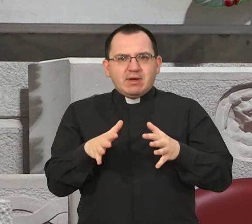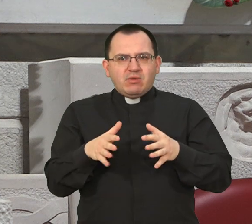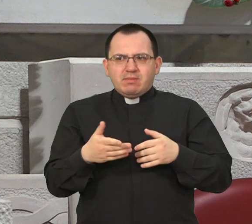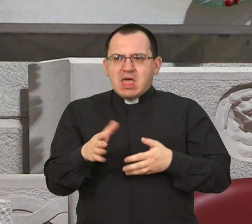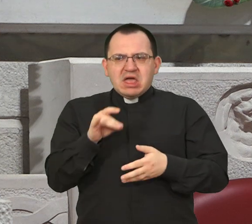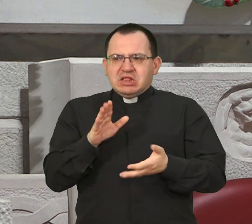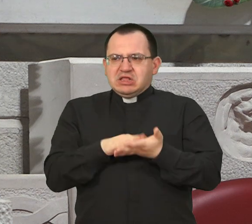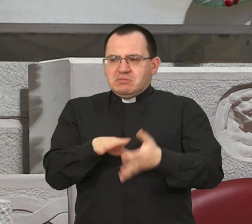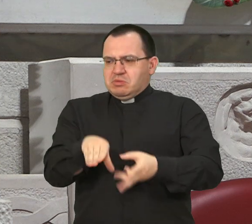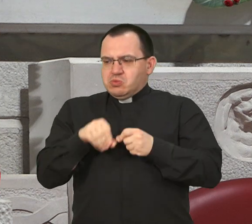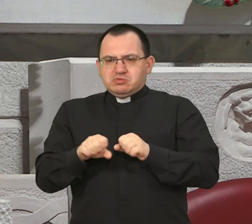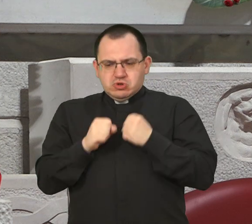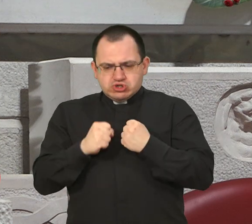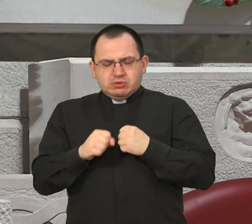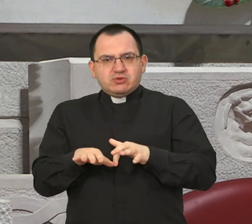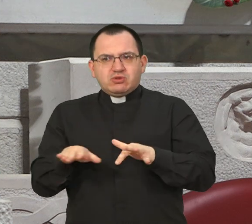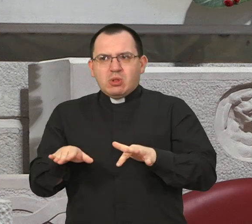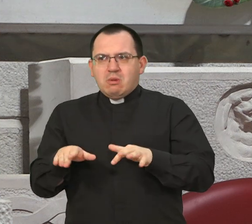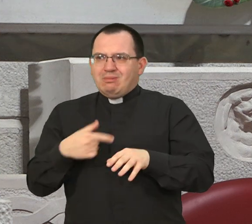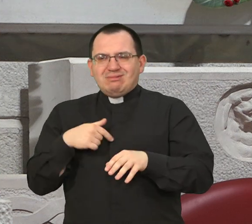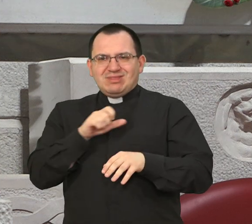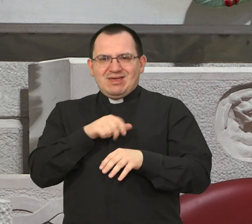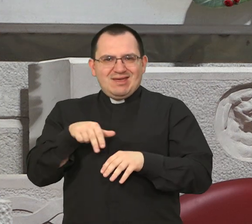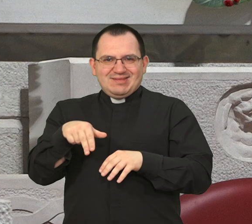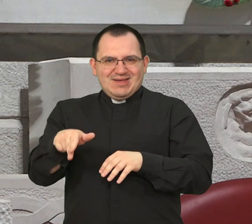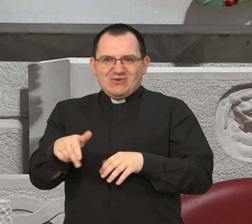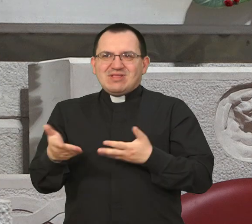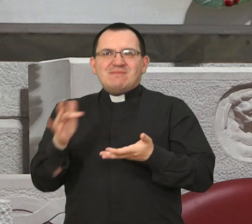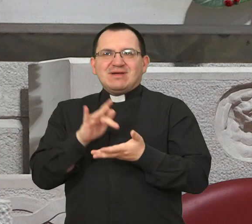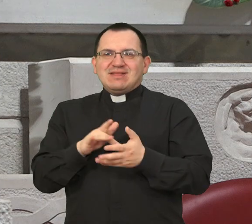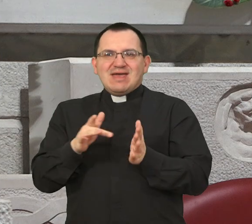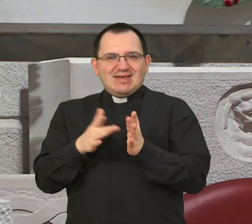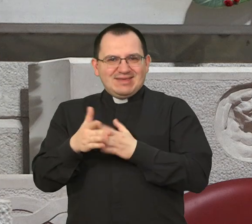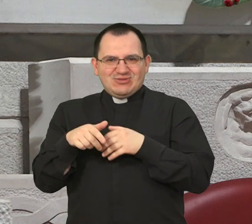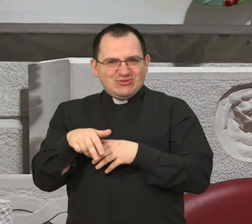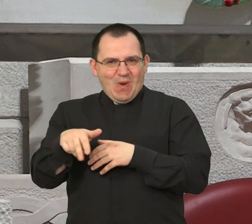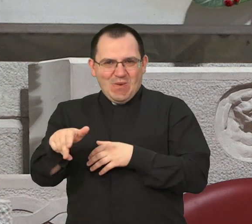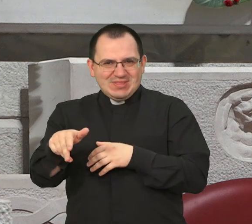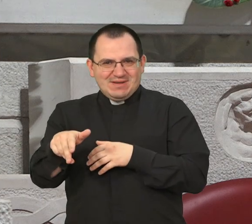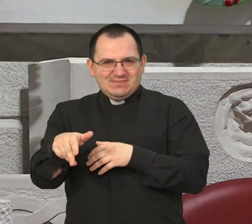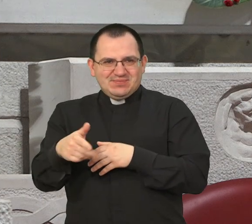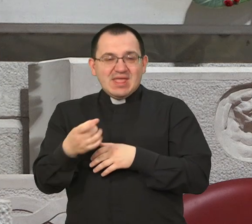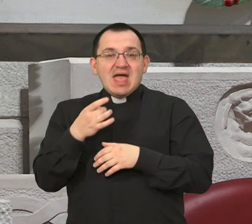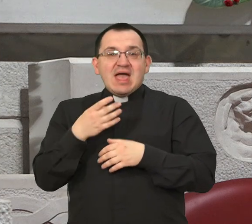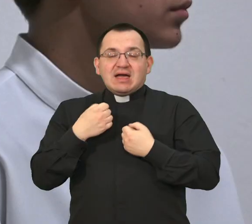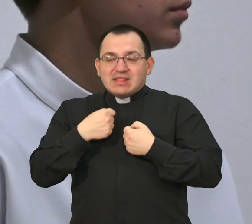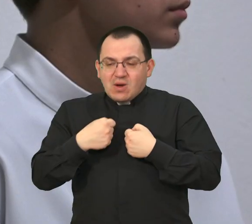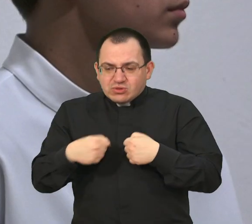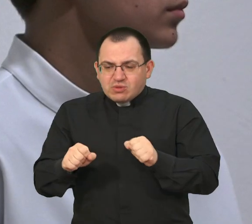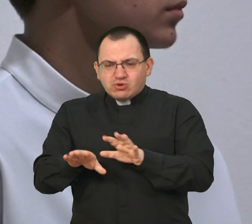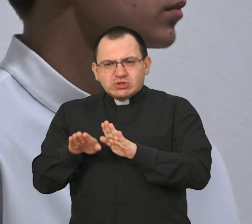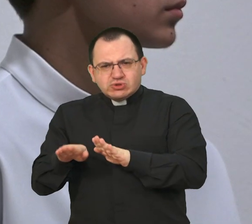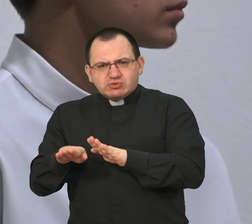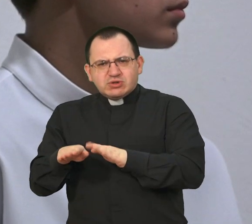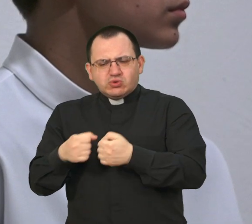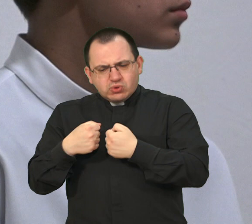čvrsto to pod nogama, više ne hodamo Hristovim putem. kad se oslobodimo čvrstoće